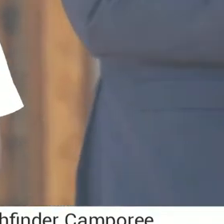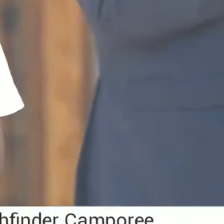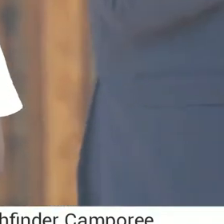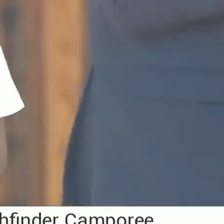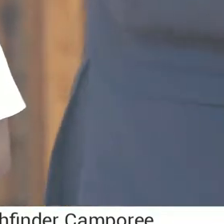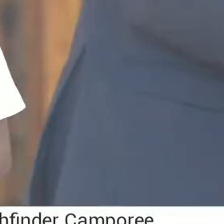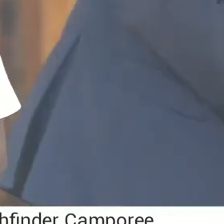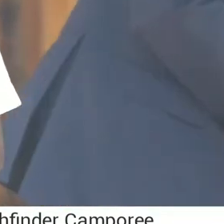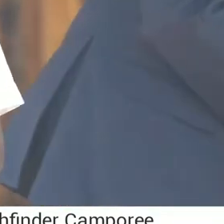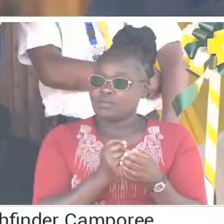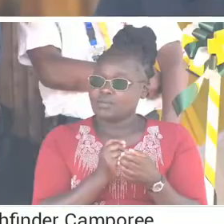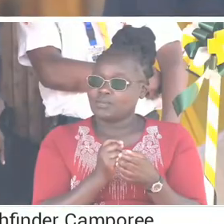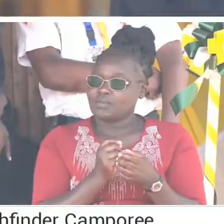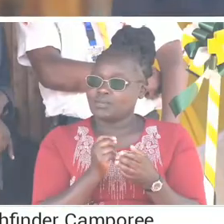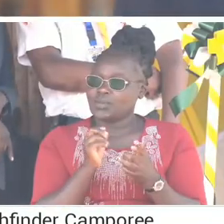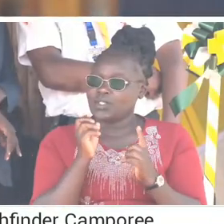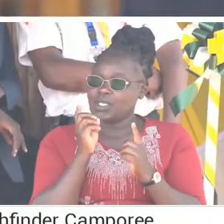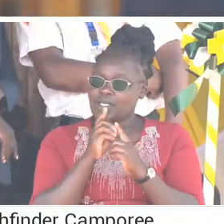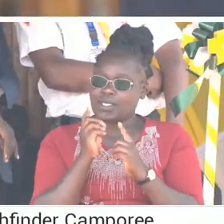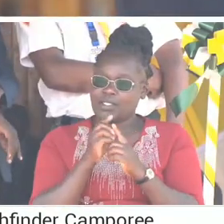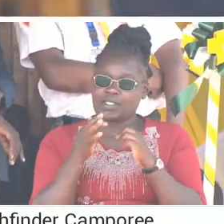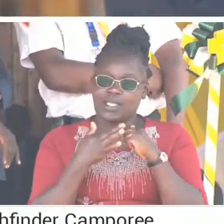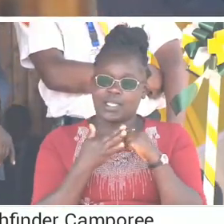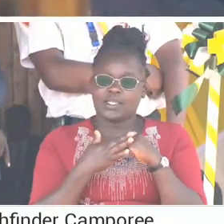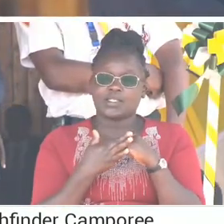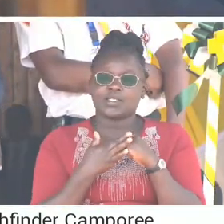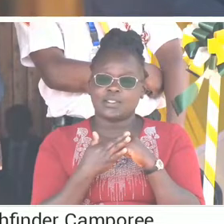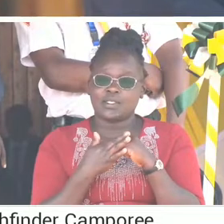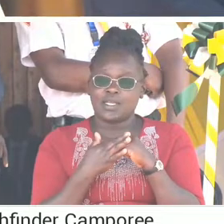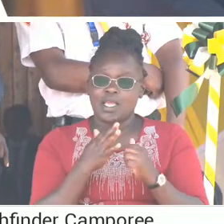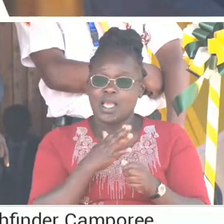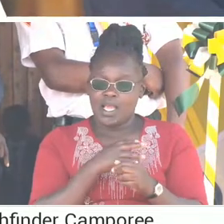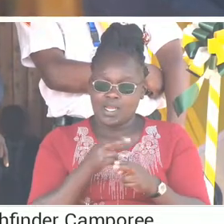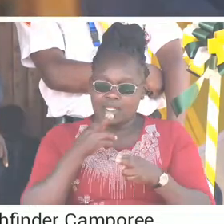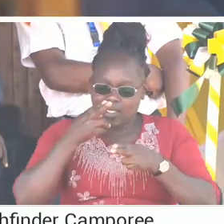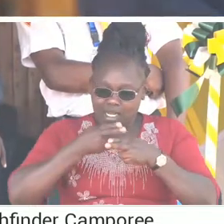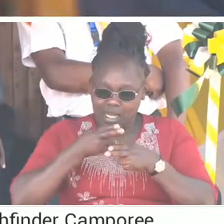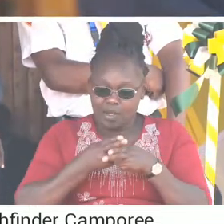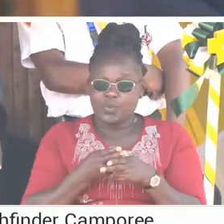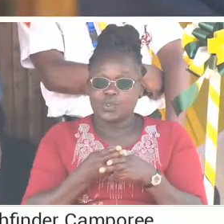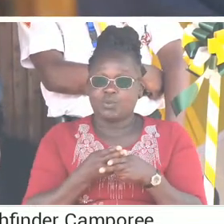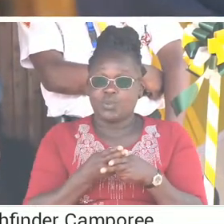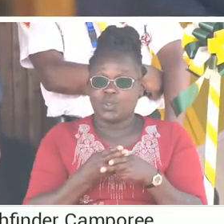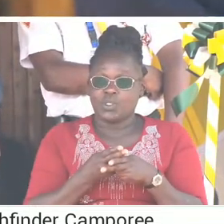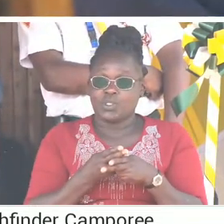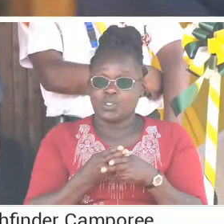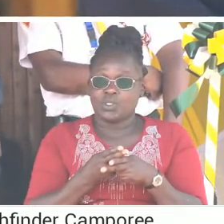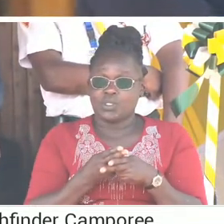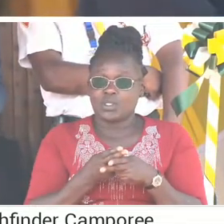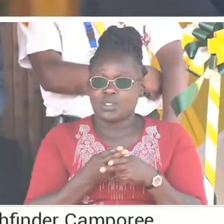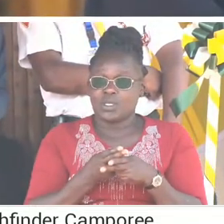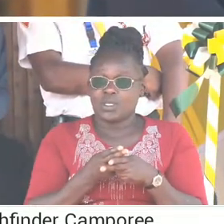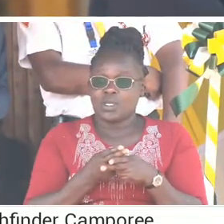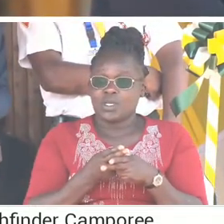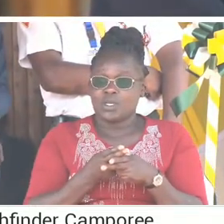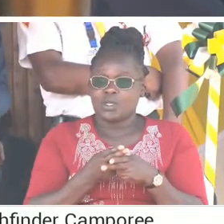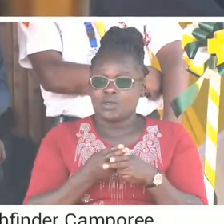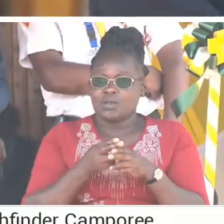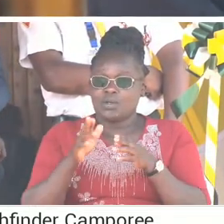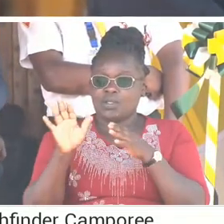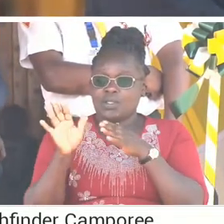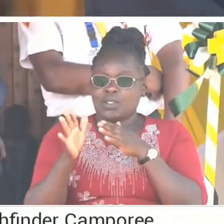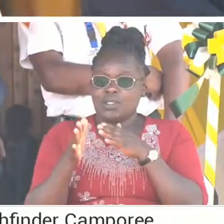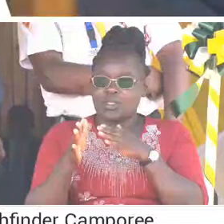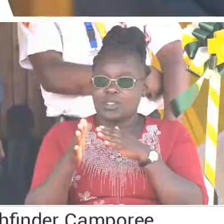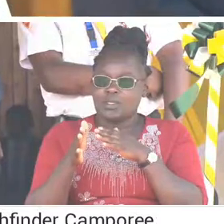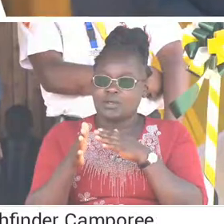Ijumaa tarehe 8. Wenyeji wa stesheni ya Kapsabet walihusisha Alhamisi ya kwanza tarehe